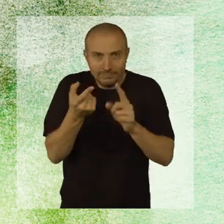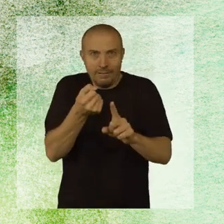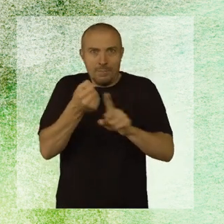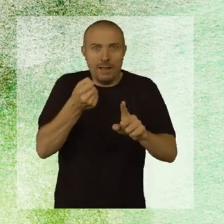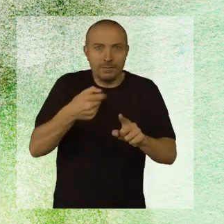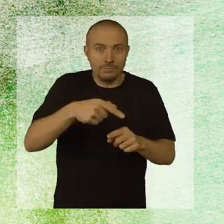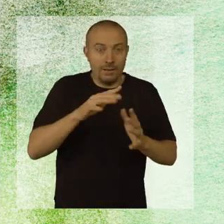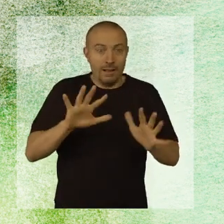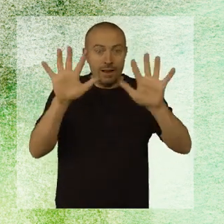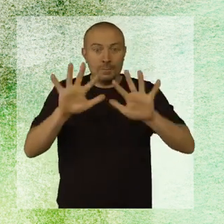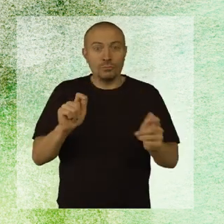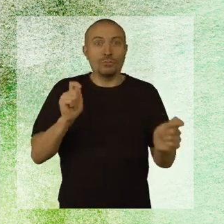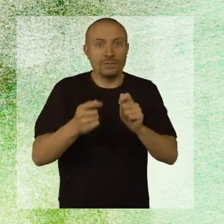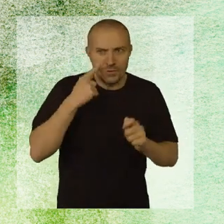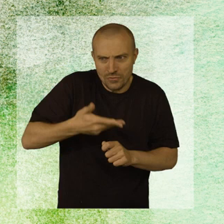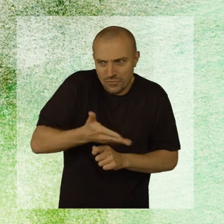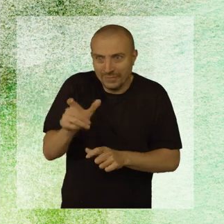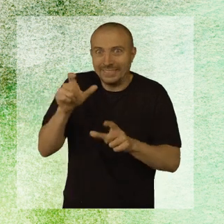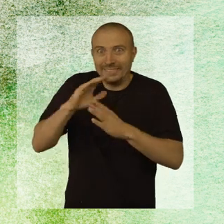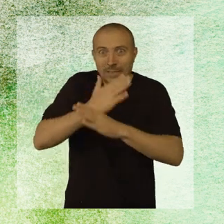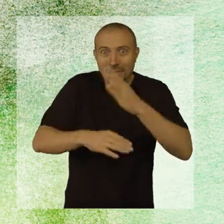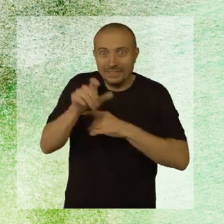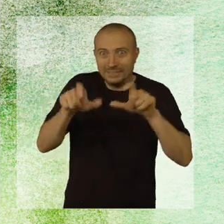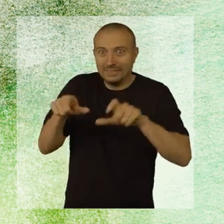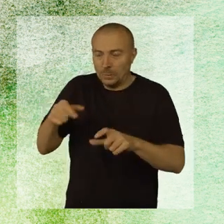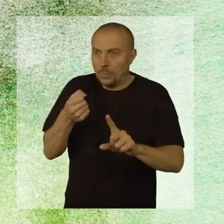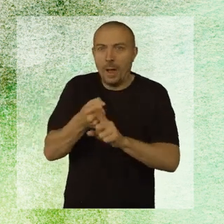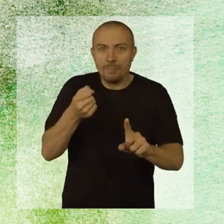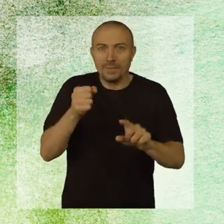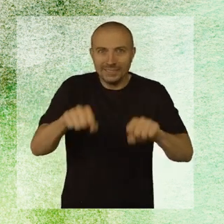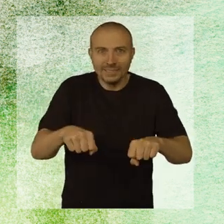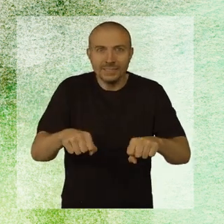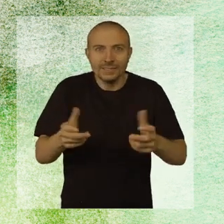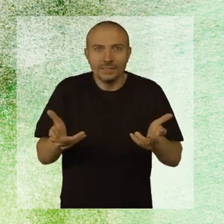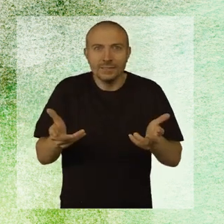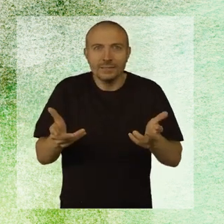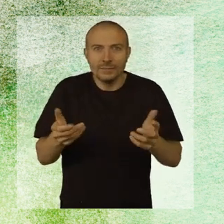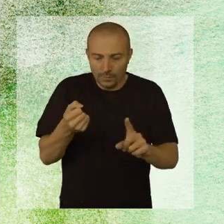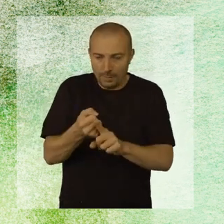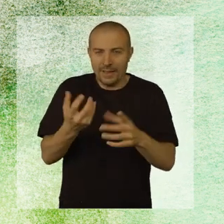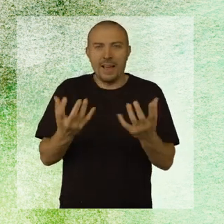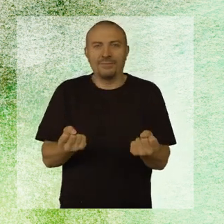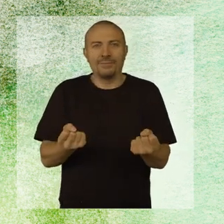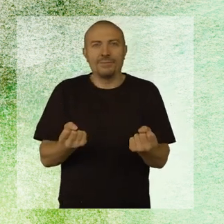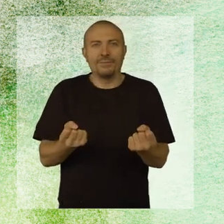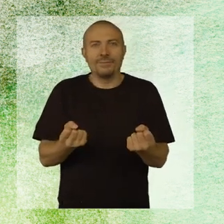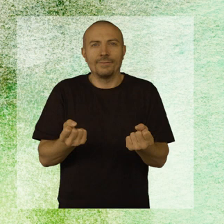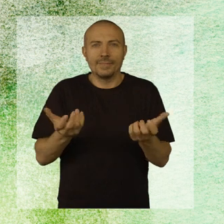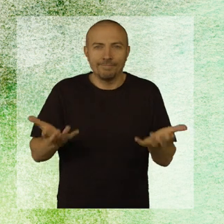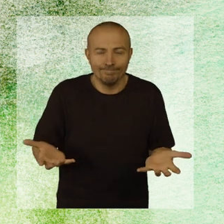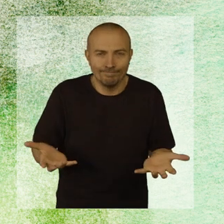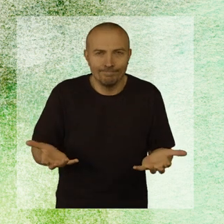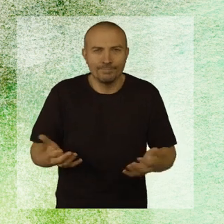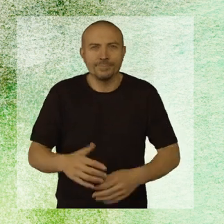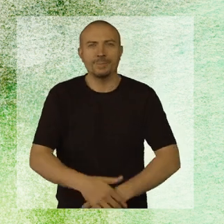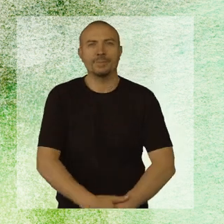important que nous sachions amener les autres à comprendre quel est l'impact du